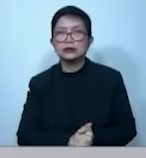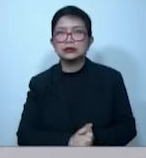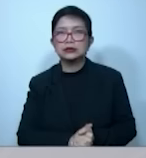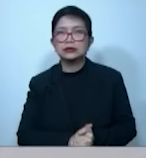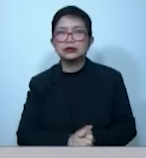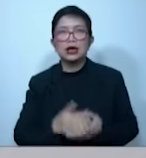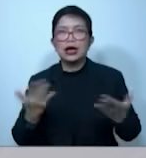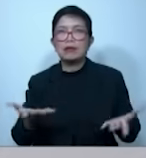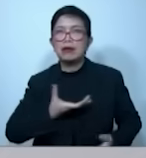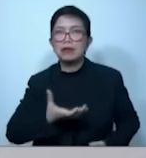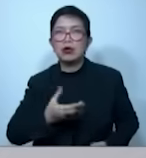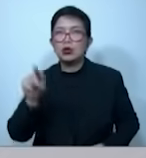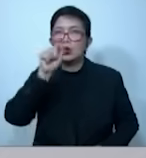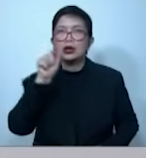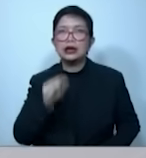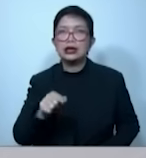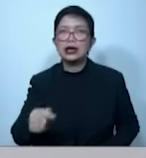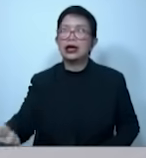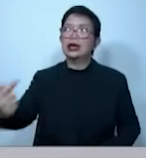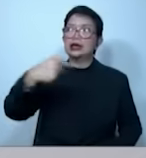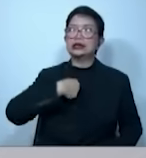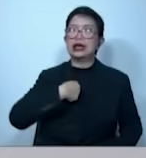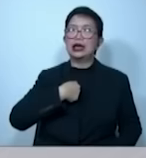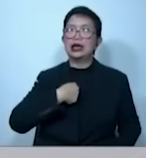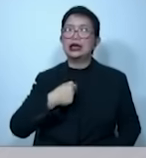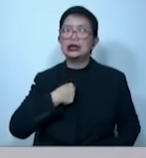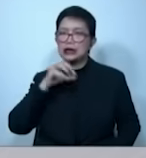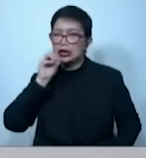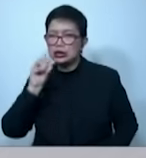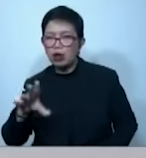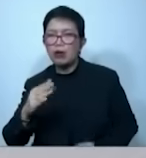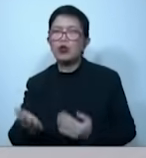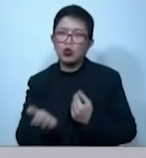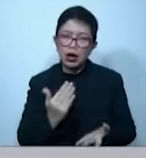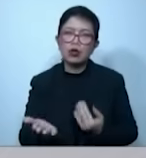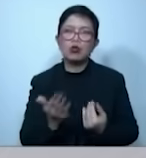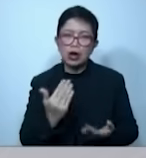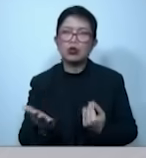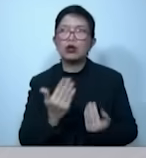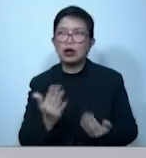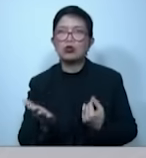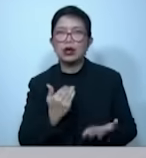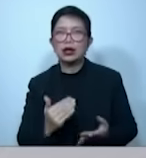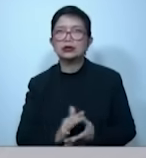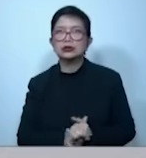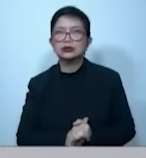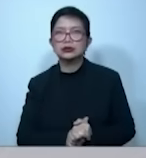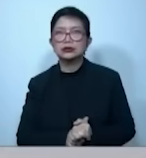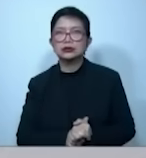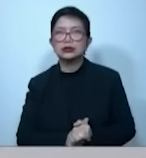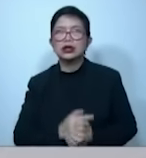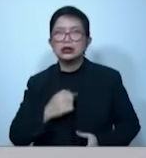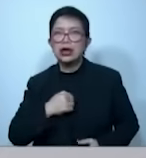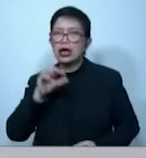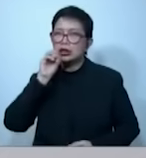apalagi mau ditanya kepada saya Saya sudah saya sudah menjawab berkali-kali ada rekam digitalnya saya